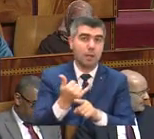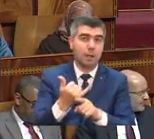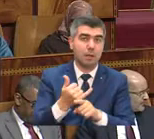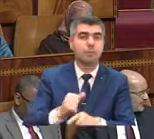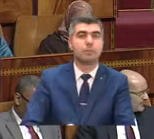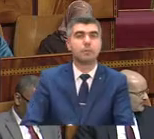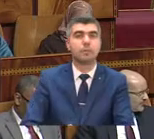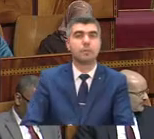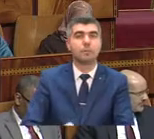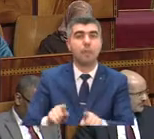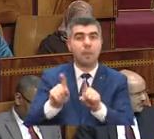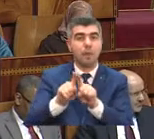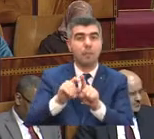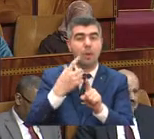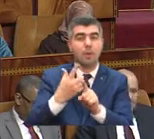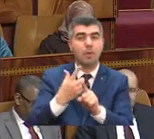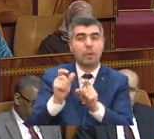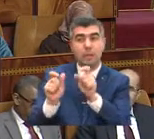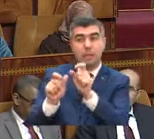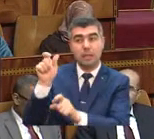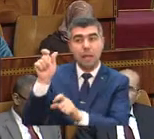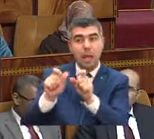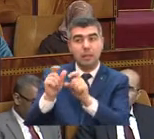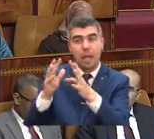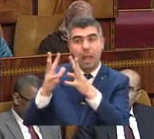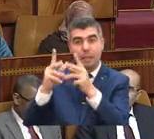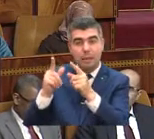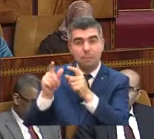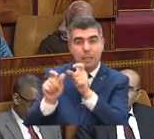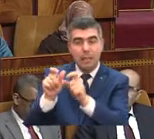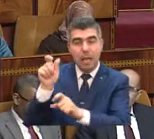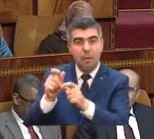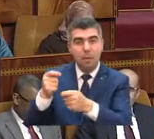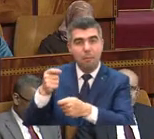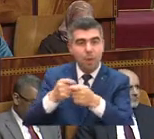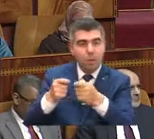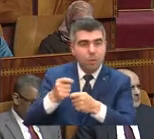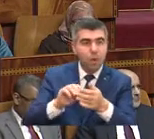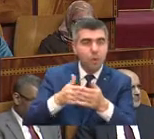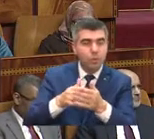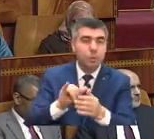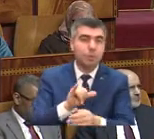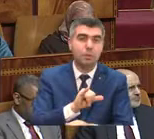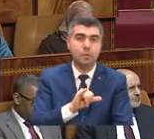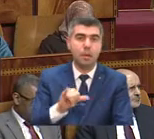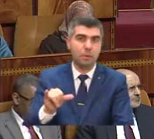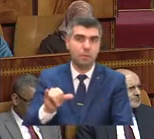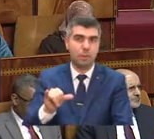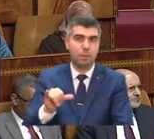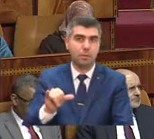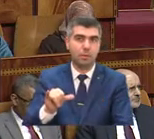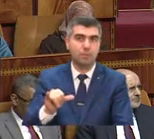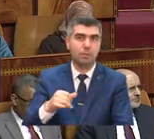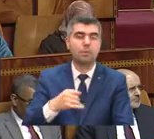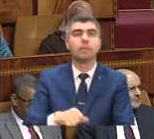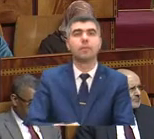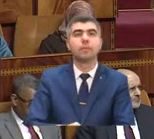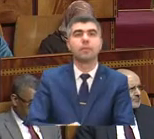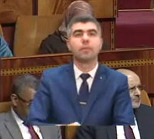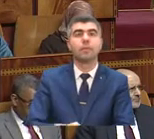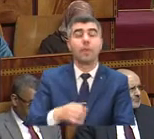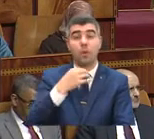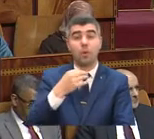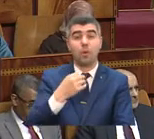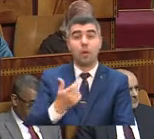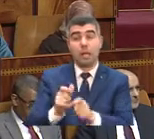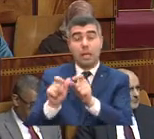للميدان أو القطاع الغير المهيكل. هنا السيد الوزير لازم المقاربة تكون مقاربة مغايرة تماما، لان هاد الناس اللي